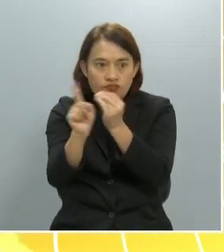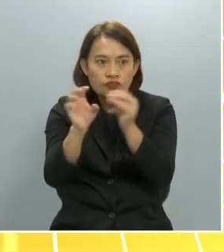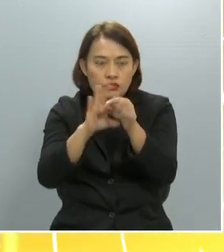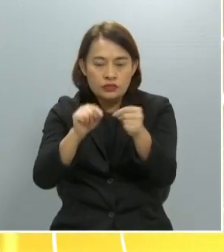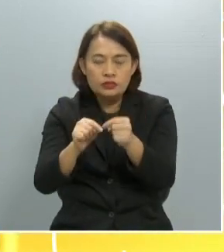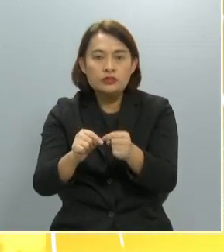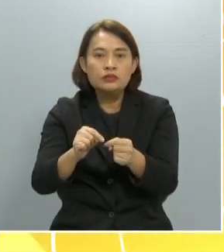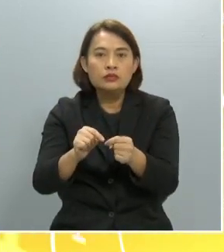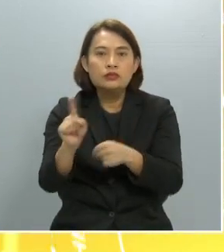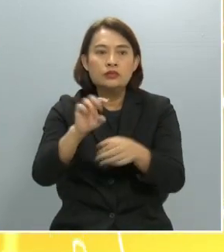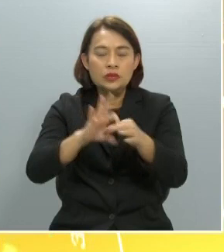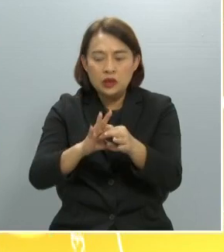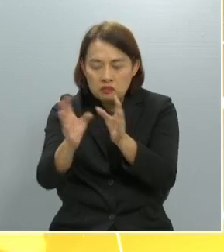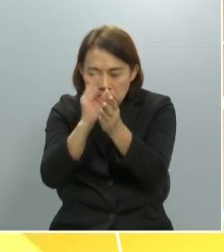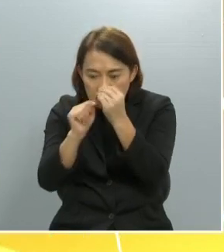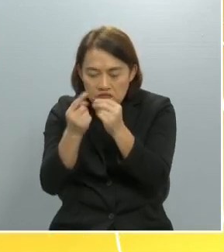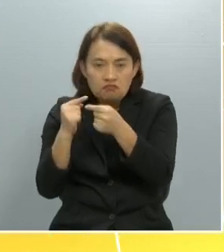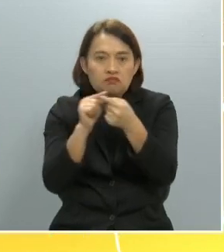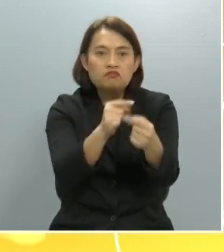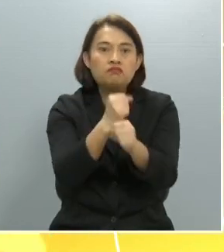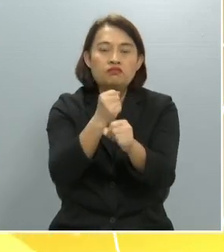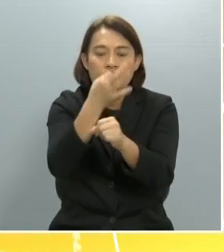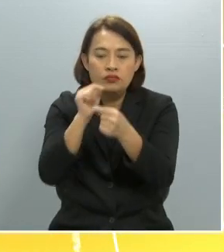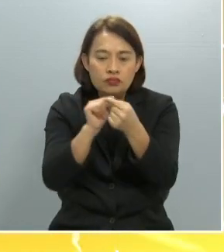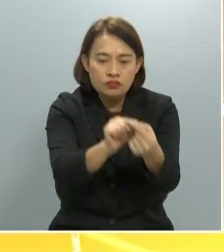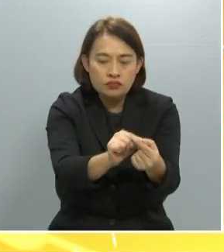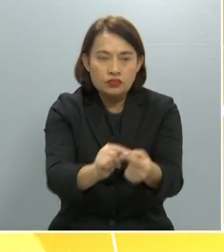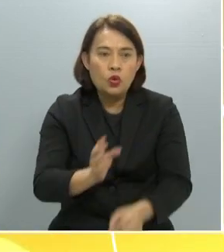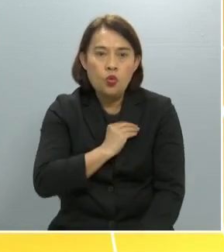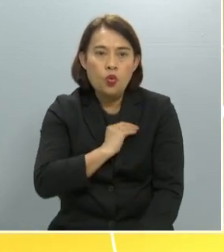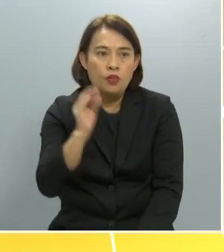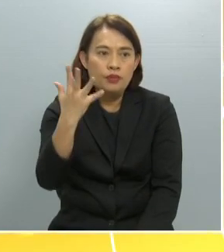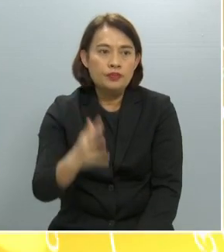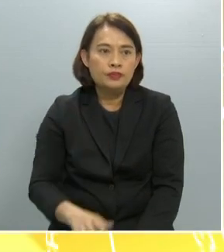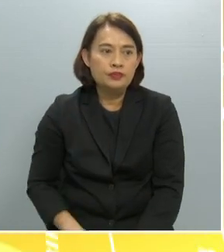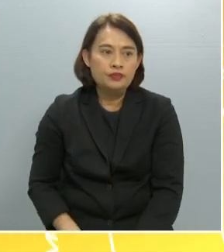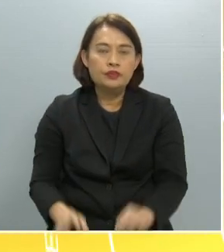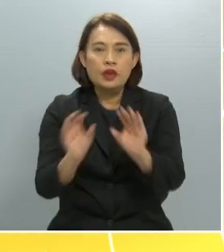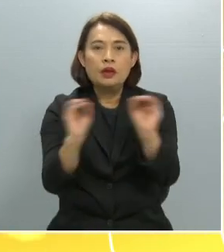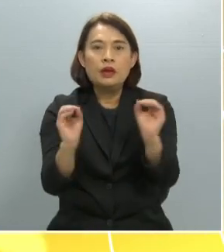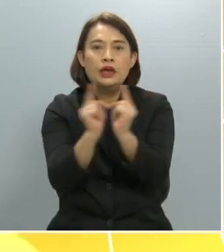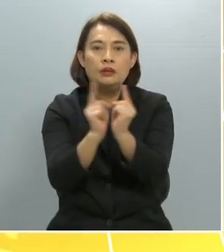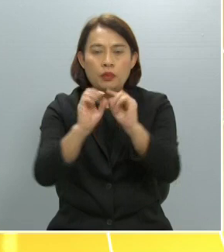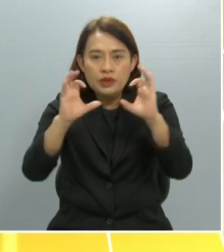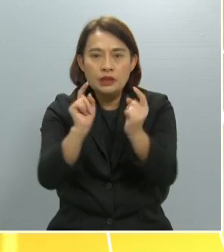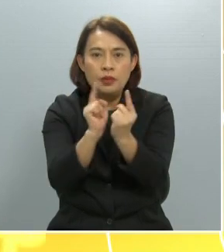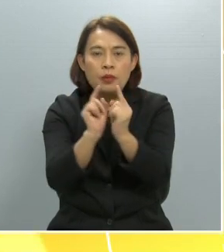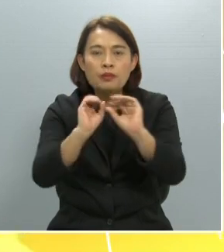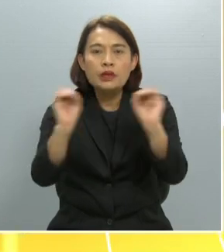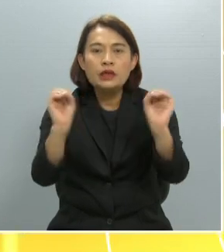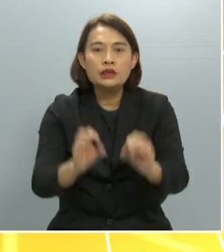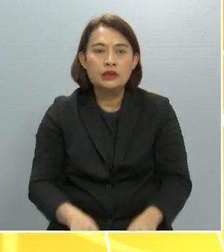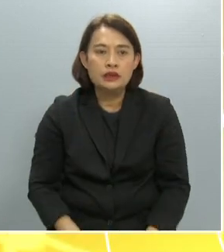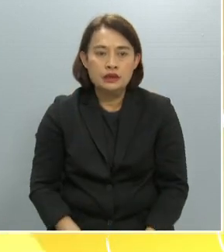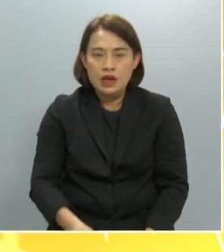านี้สืบต่อไปนี่ไม่กลัวใช่ไหมแล้วไม่เคยเจอแล้วเจ้าตัวบอกเลยวิชาอา